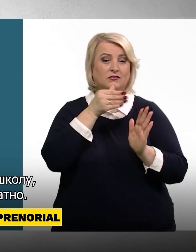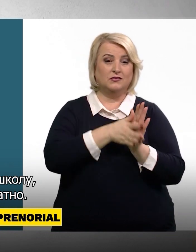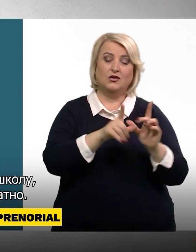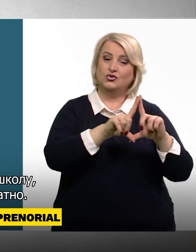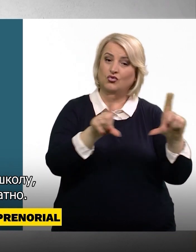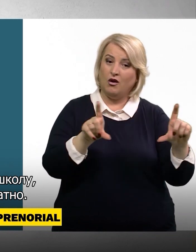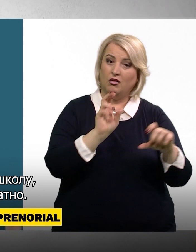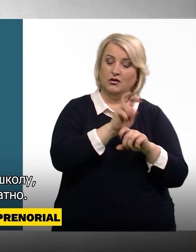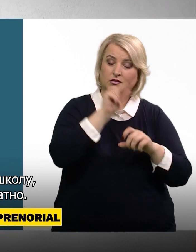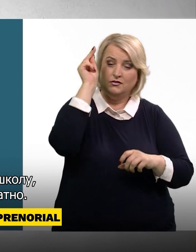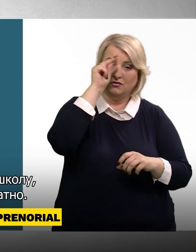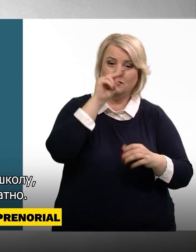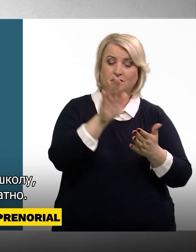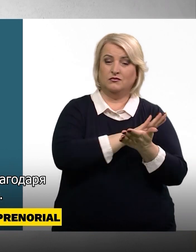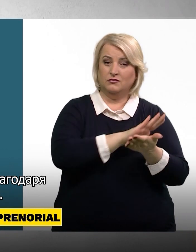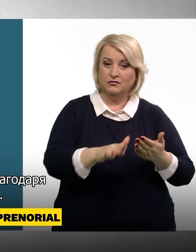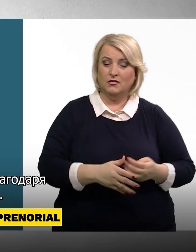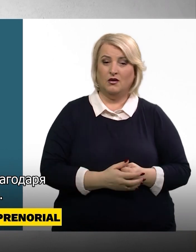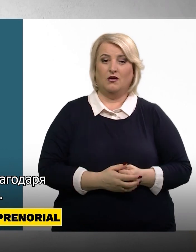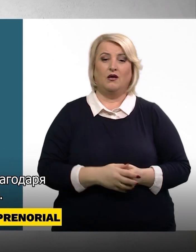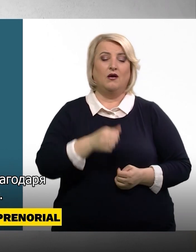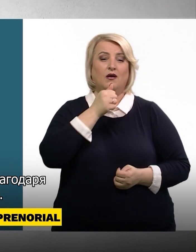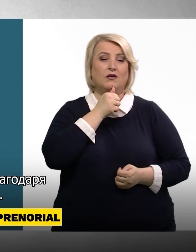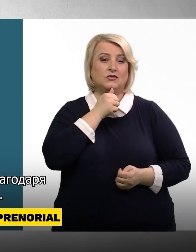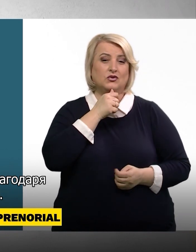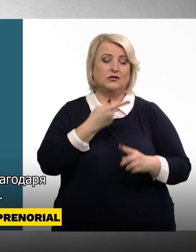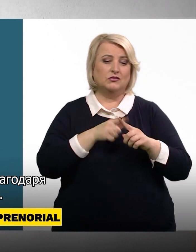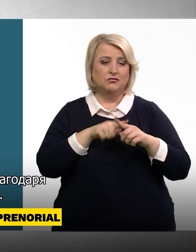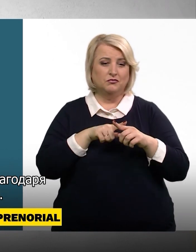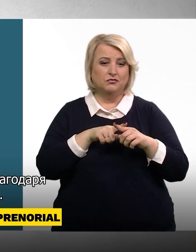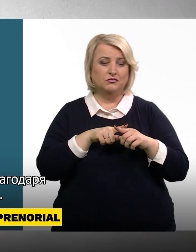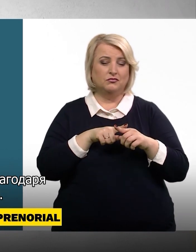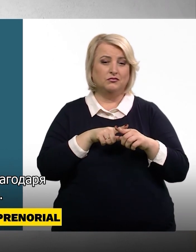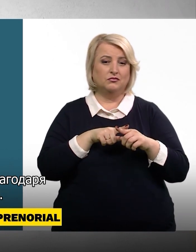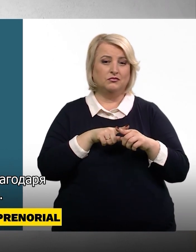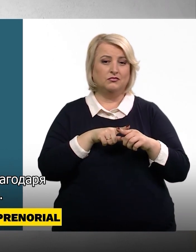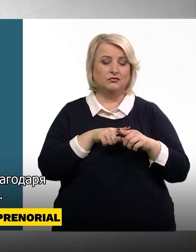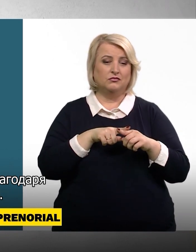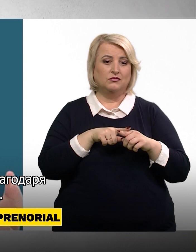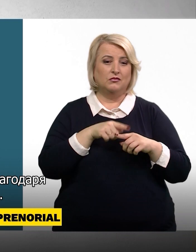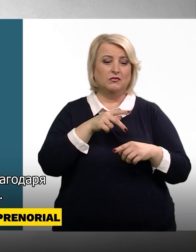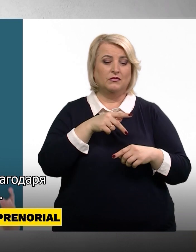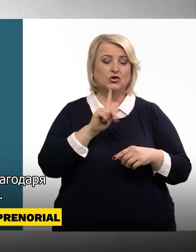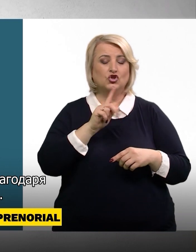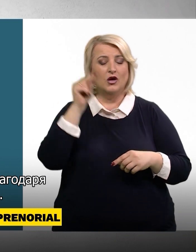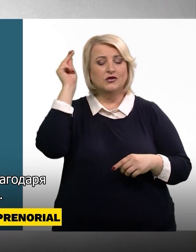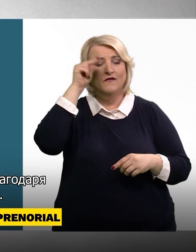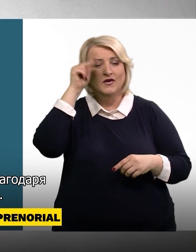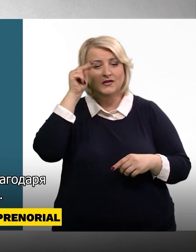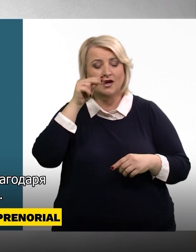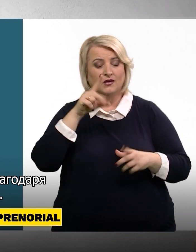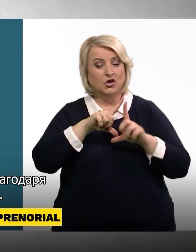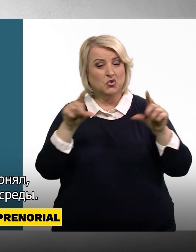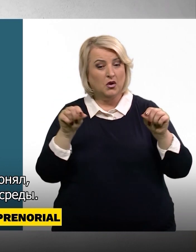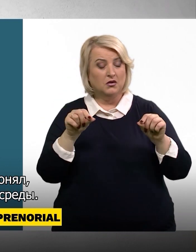merge pentru școală ca să meargă ei acolo gratis. Deci a încercat el să facă niște corelări prin faptul ce, prin ceea ce a învățat